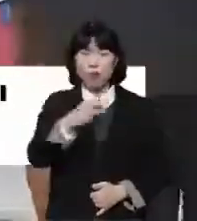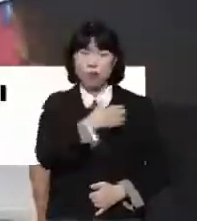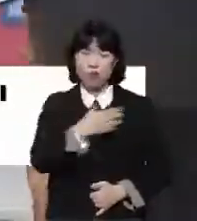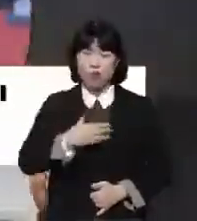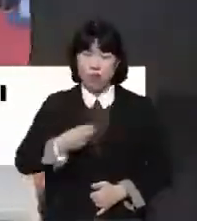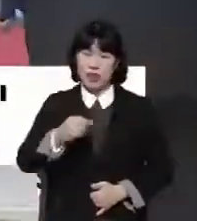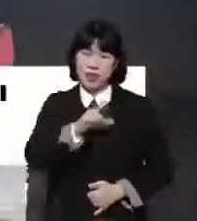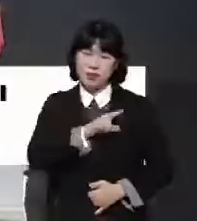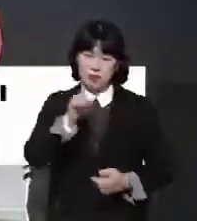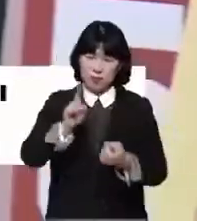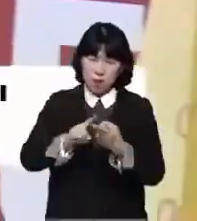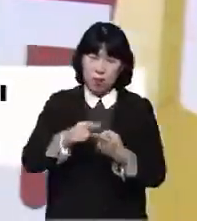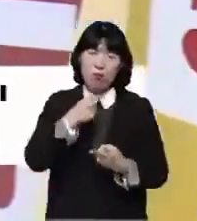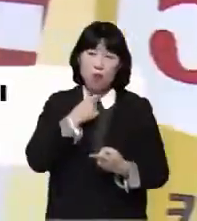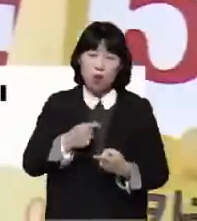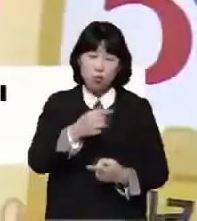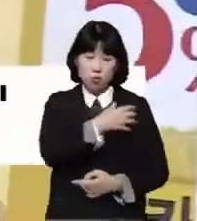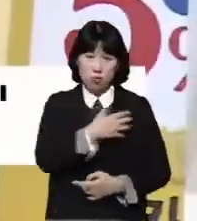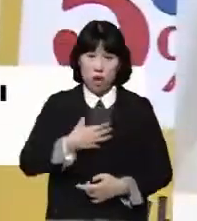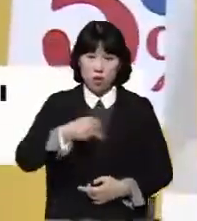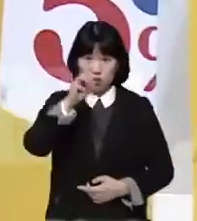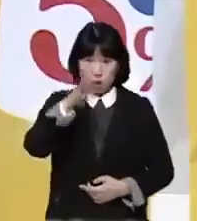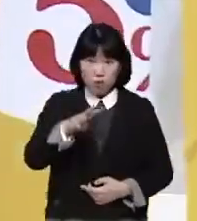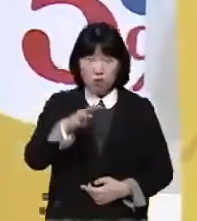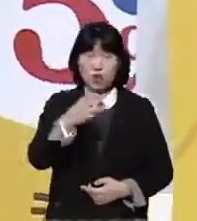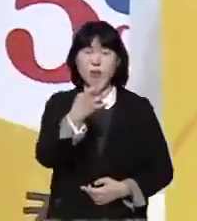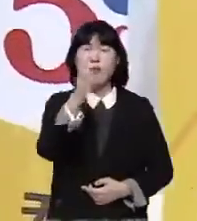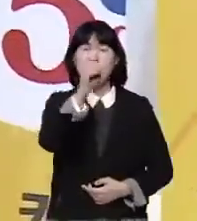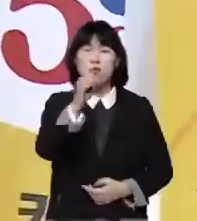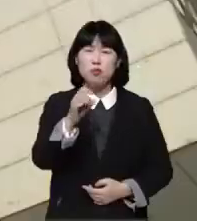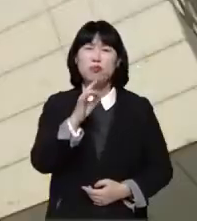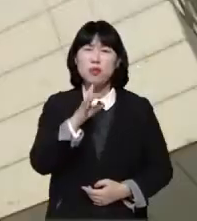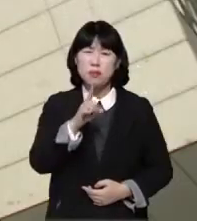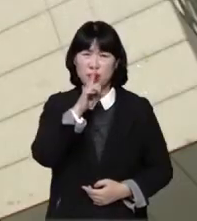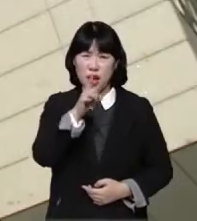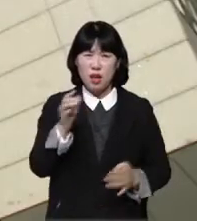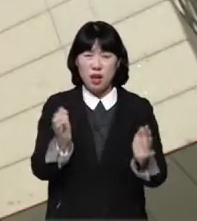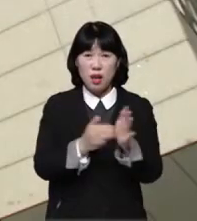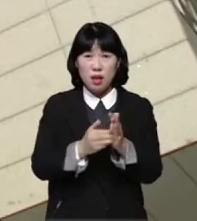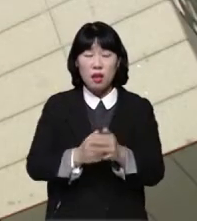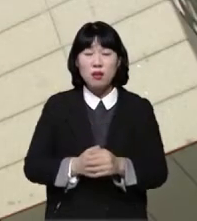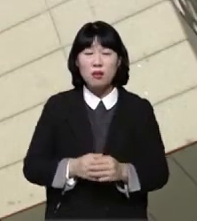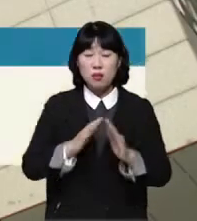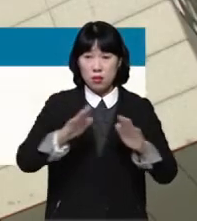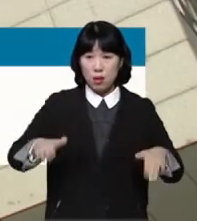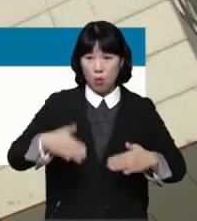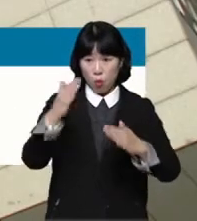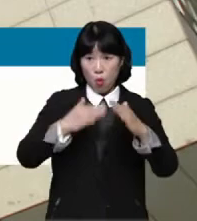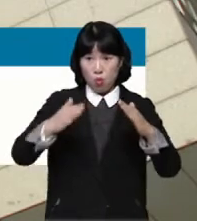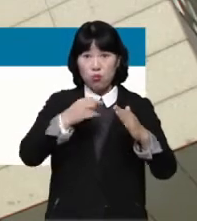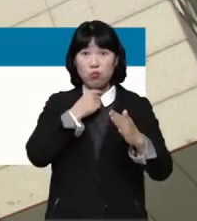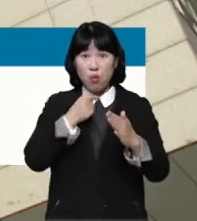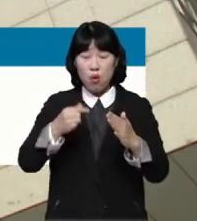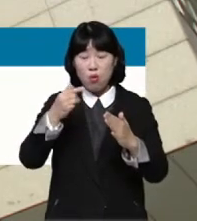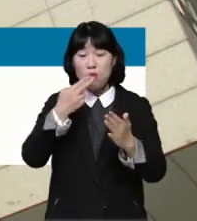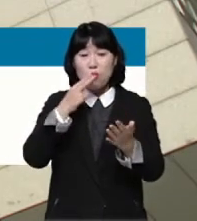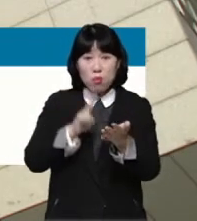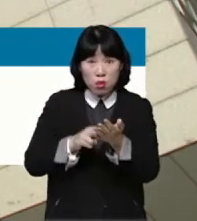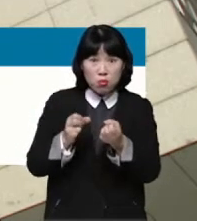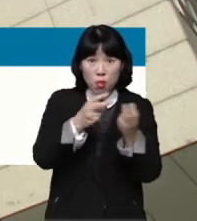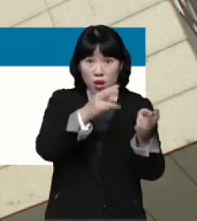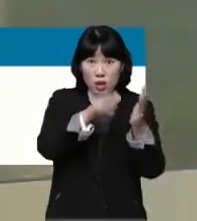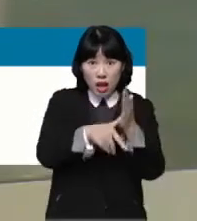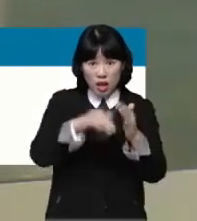무안 광주 공항 은 14% 에 그쳤다는 겁니다 장남 데 보시 요청한 문 3 4